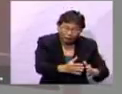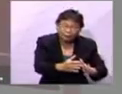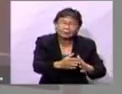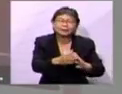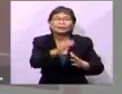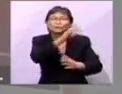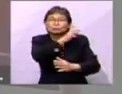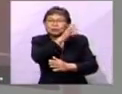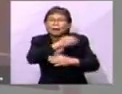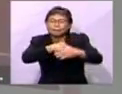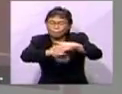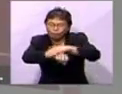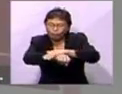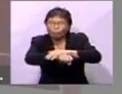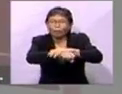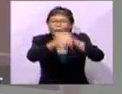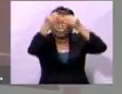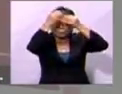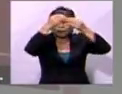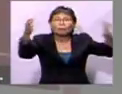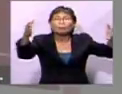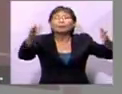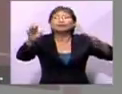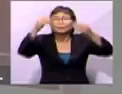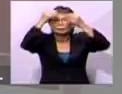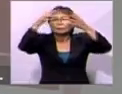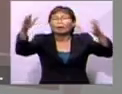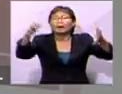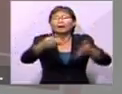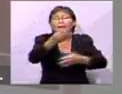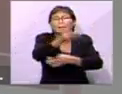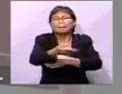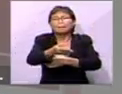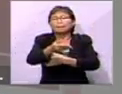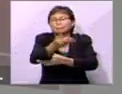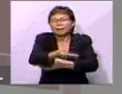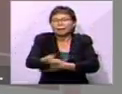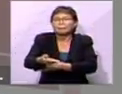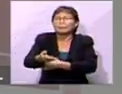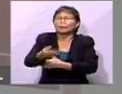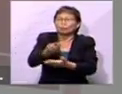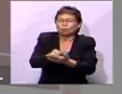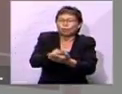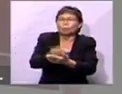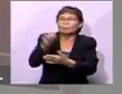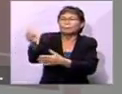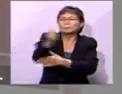termasuk jurulatih bola sepak mengisytiharkan harta masing-masing tidak lama lagi.